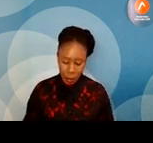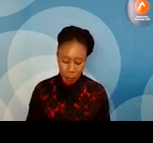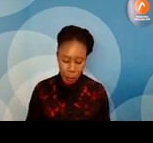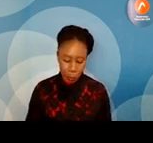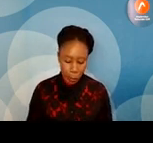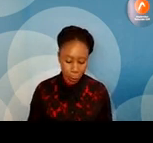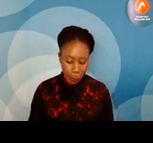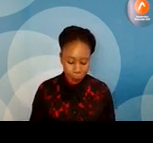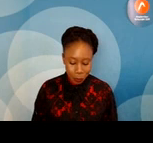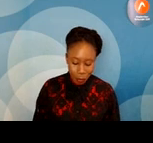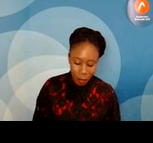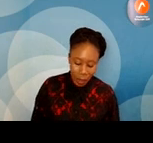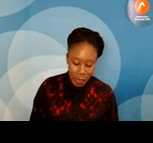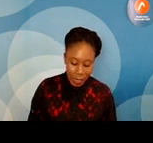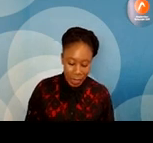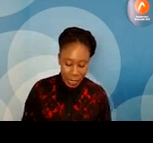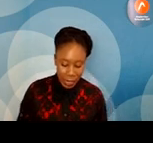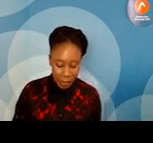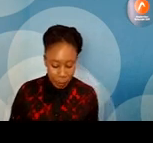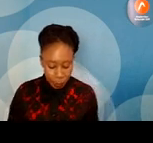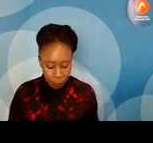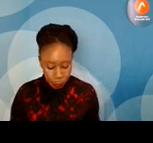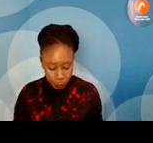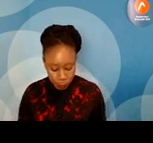varandras arbetsmiljö.